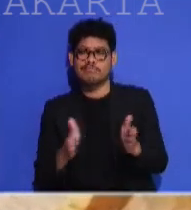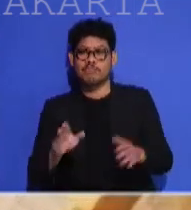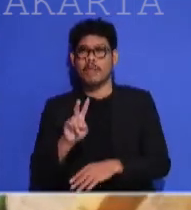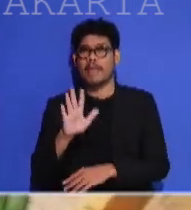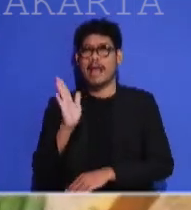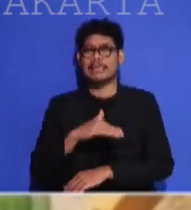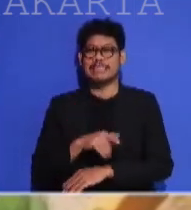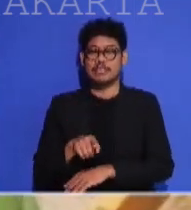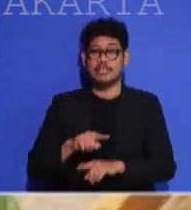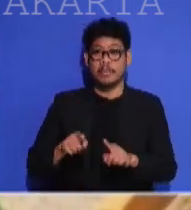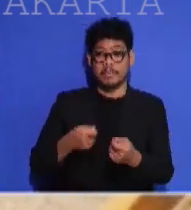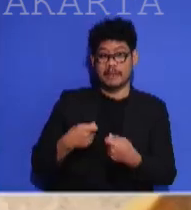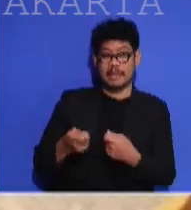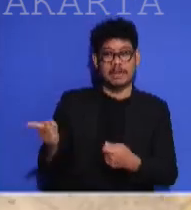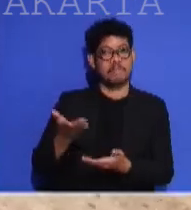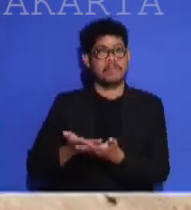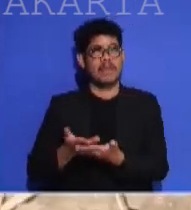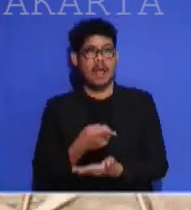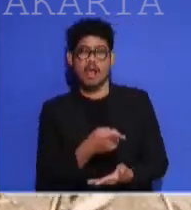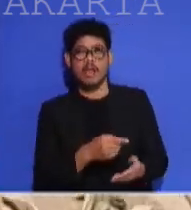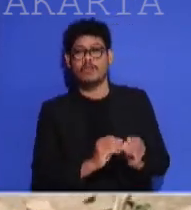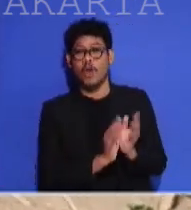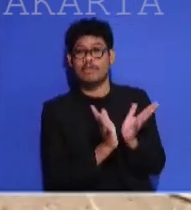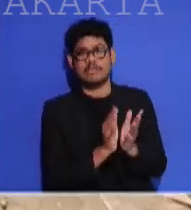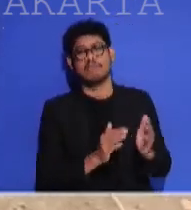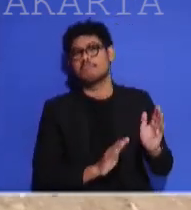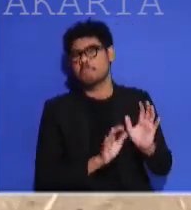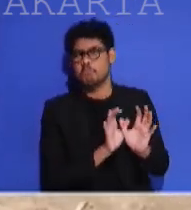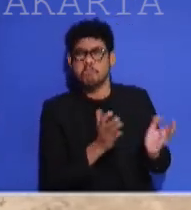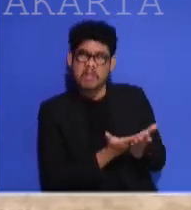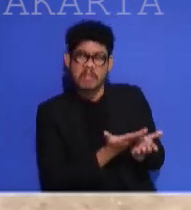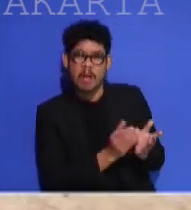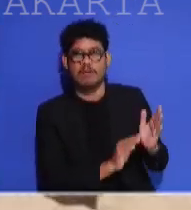tumrap sawi organik menika inggil. Adi Nugroho lan Wendy Asung Pawarto.